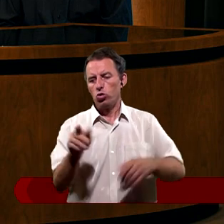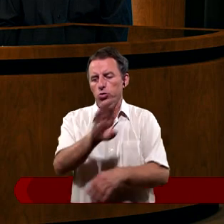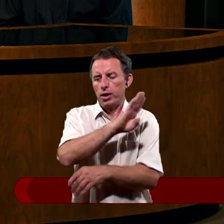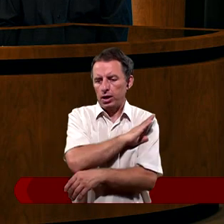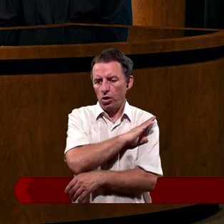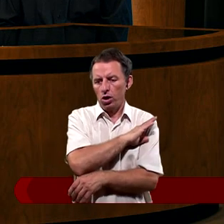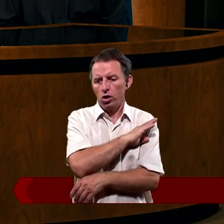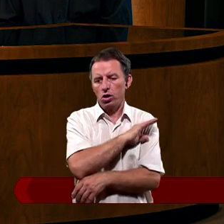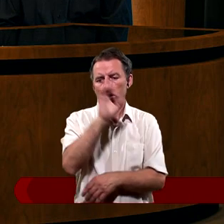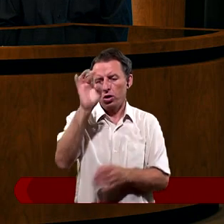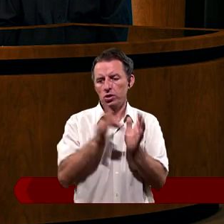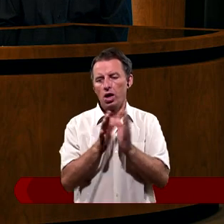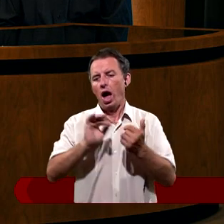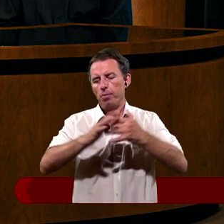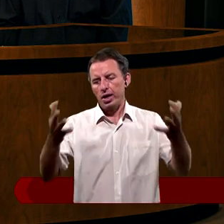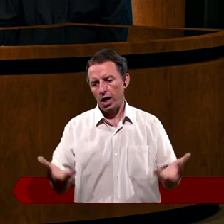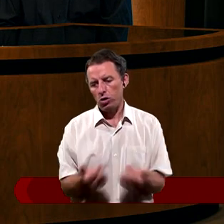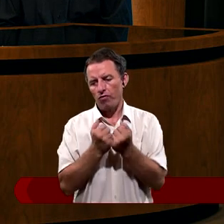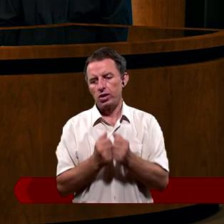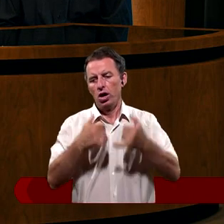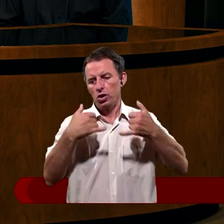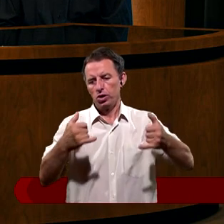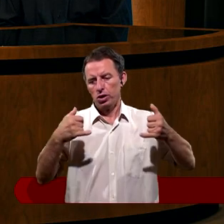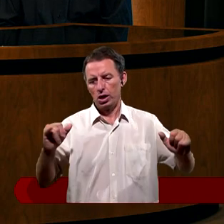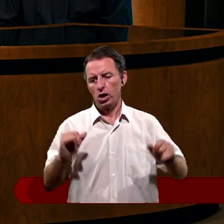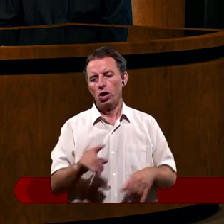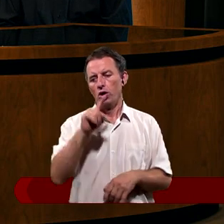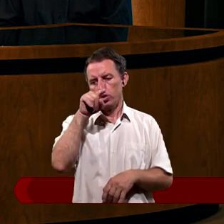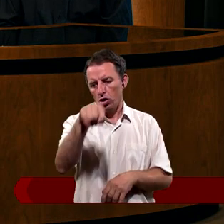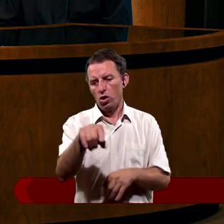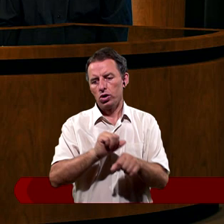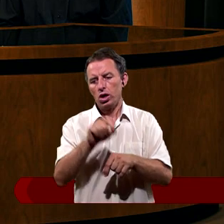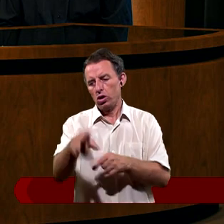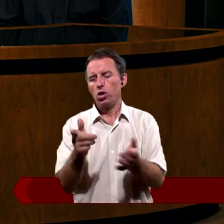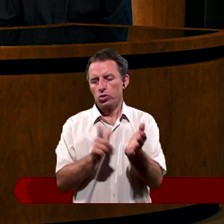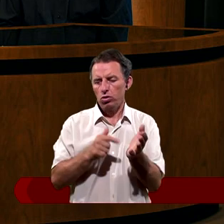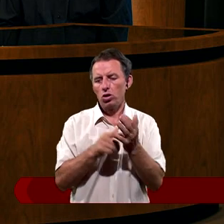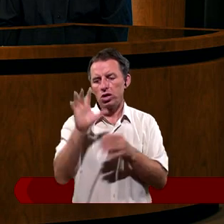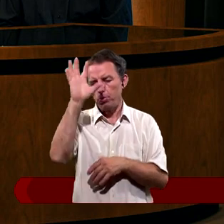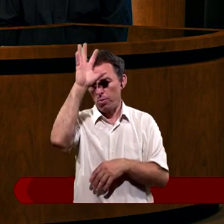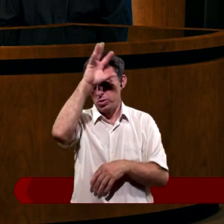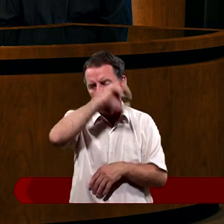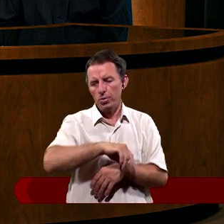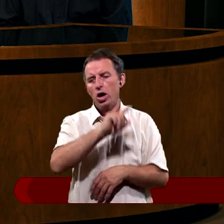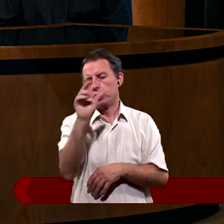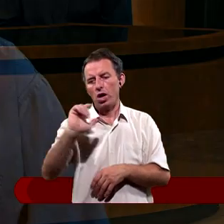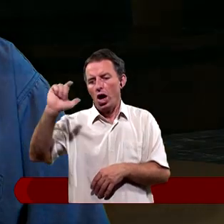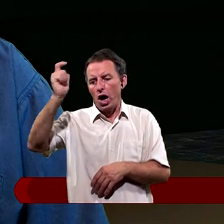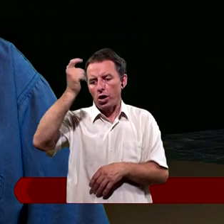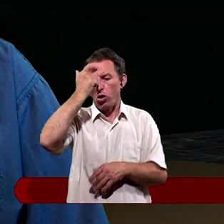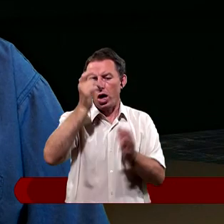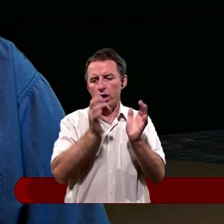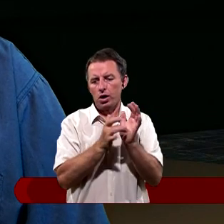go, a on przyszedł, żeby ratować innych. I to jest to, o czym często zapominamy, że